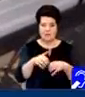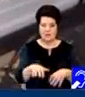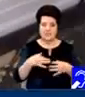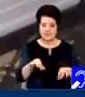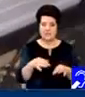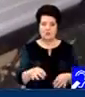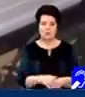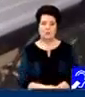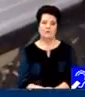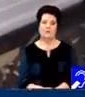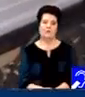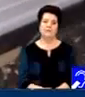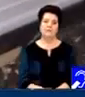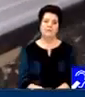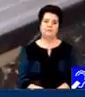de transport.